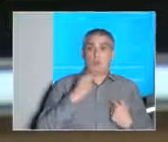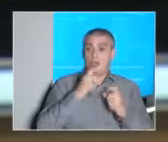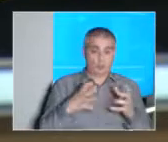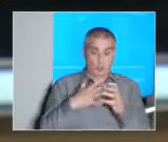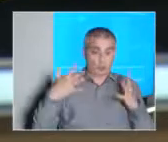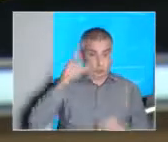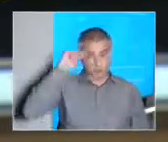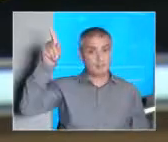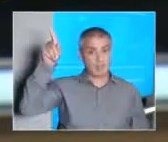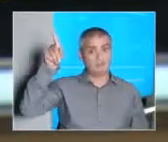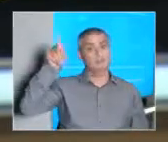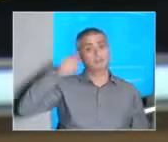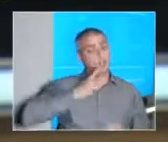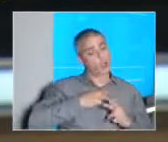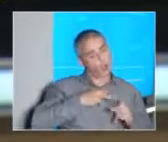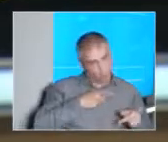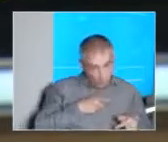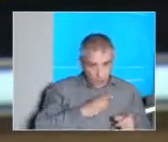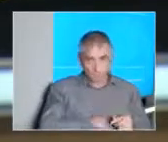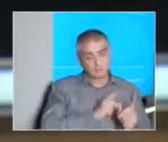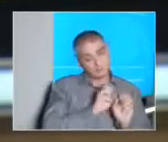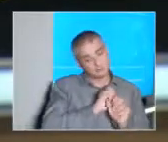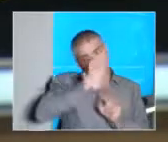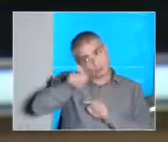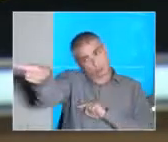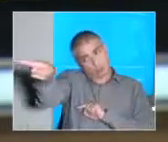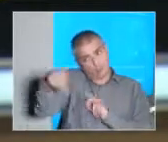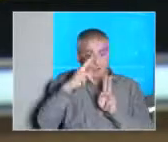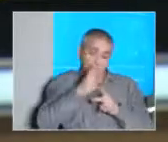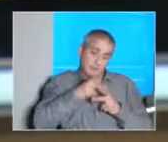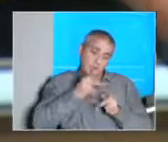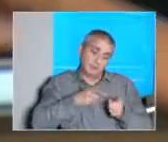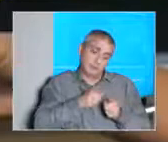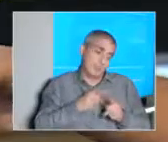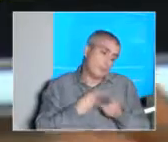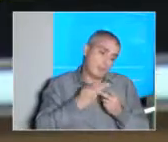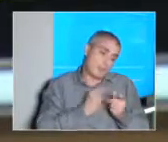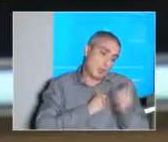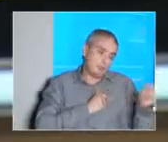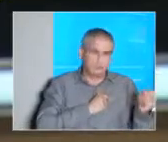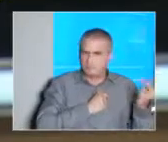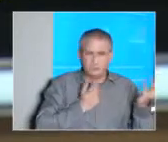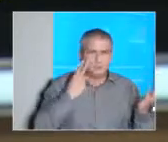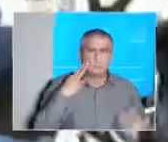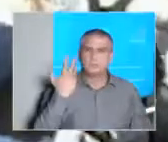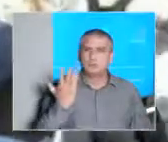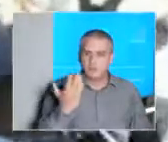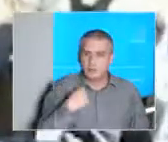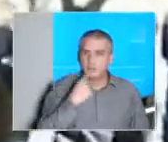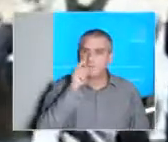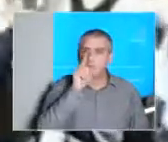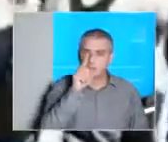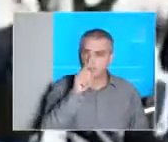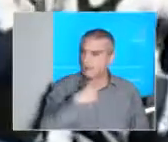הגוש הגדול, שזה חולה לוקמיה, צריך לפנות אותו לשם, והוא חולה סרטן האור, וצריך לפנות, זה פשוט בושה וחרפה. עכשיו אני אגיד